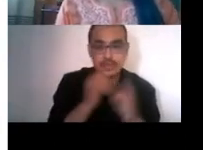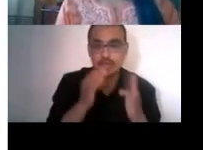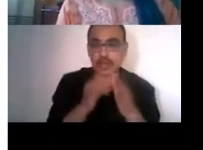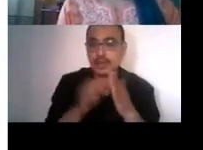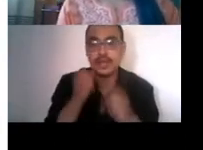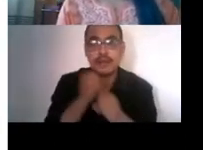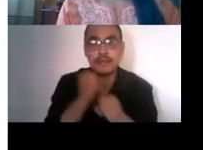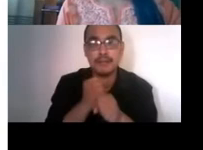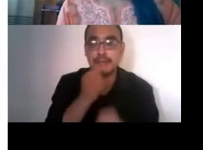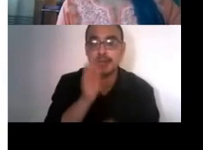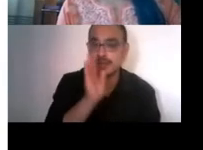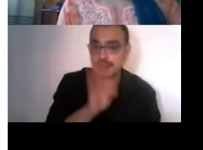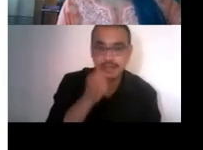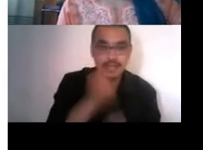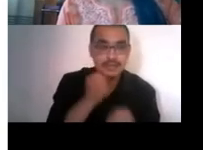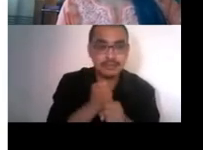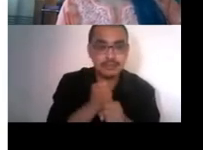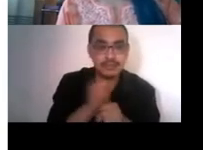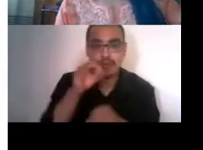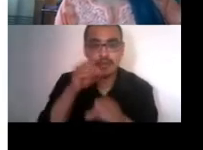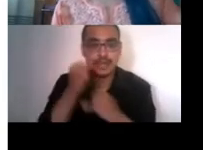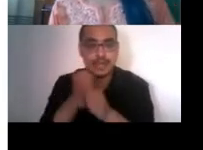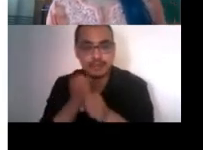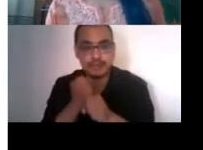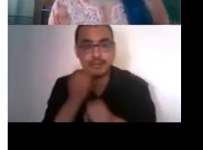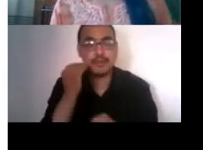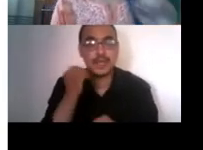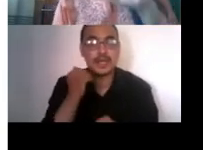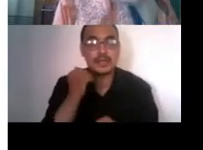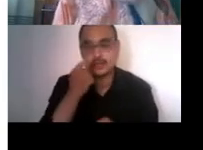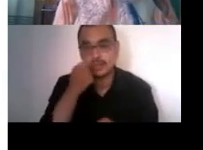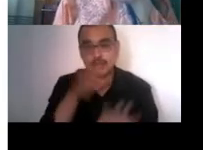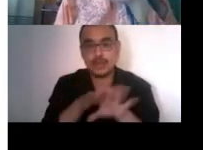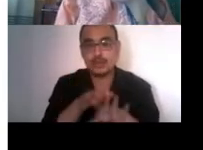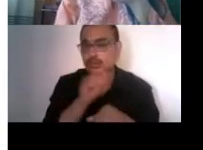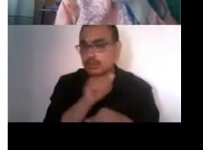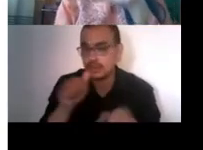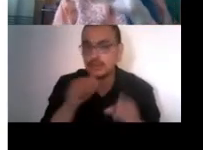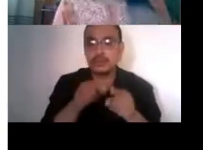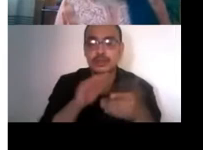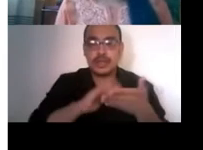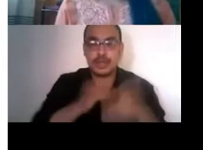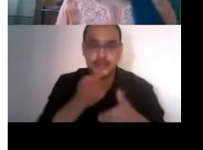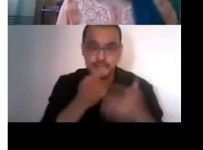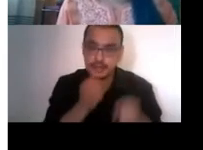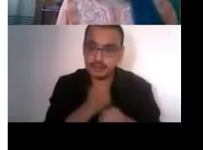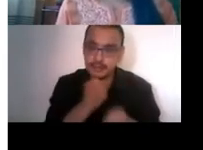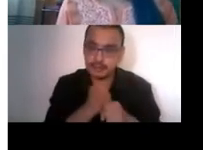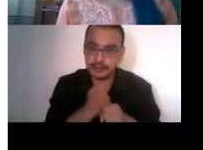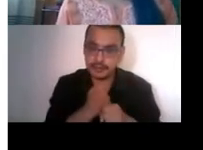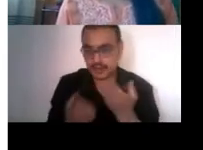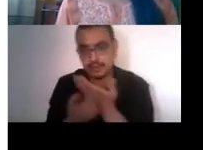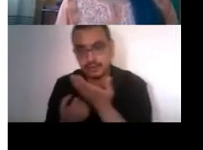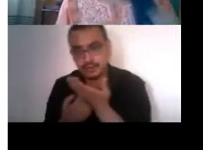होइन कामका अफिसमा काम गर्ने महिलाहरूको हकमा त्यो पनि ल्यापटप लिएर पनि एकछिन बस्नु परेको छ खाना पनि पकाउनु परेको